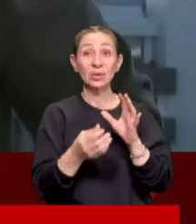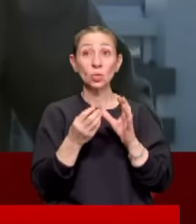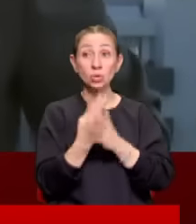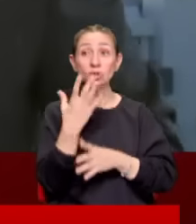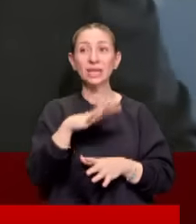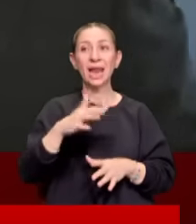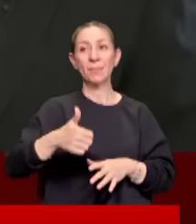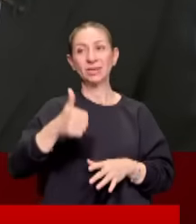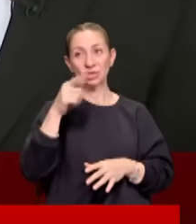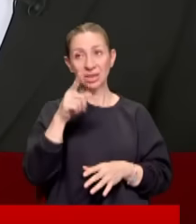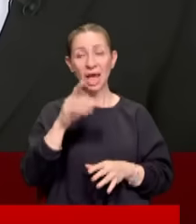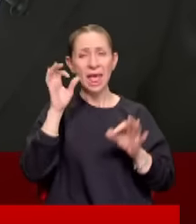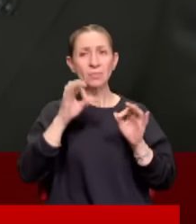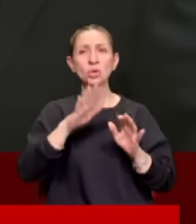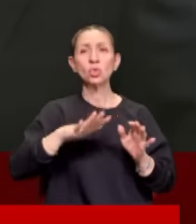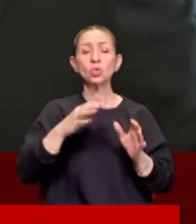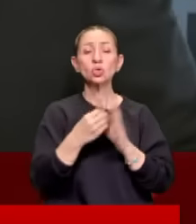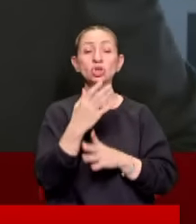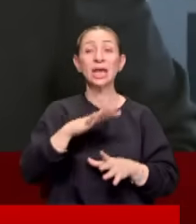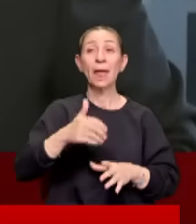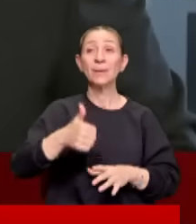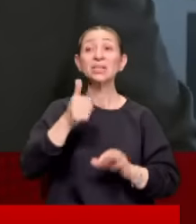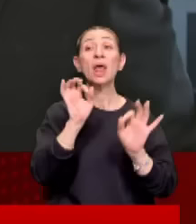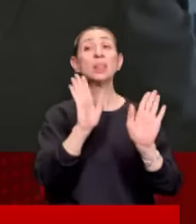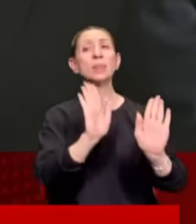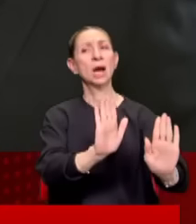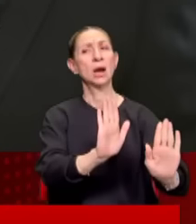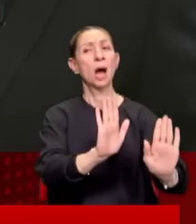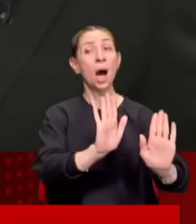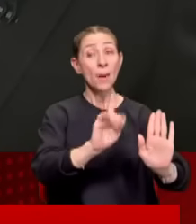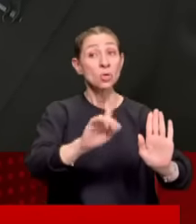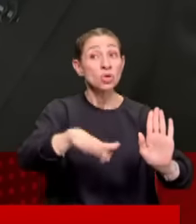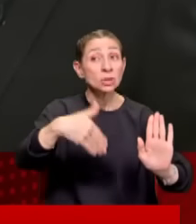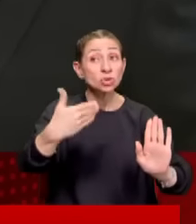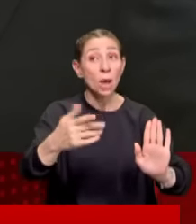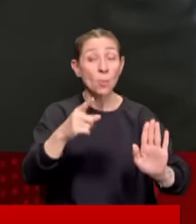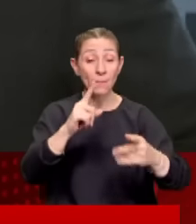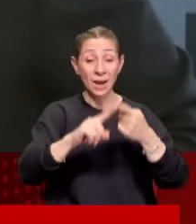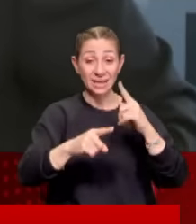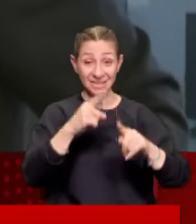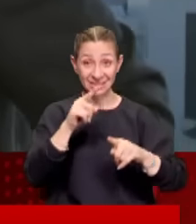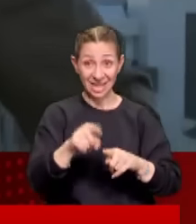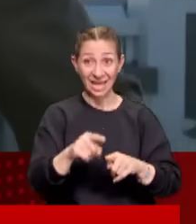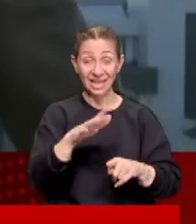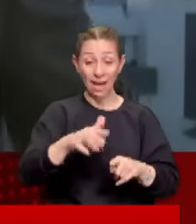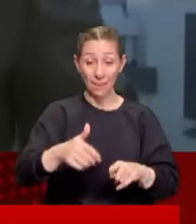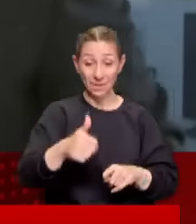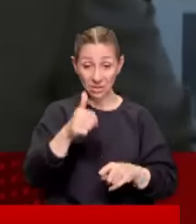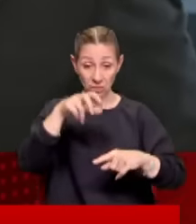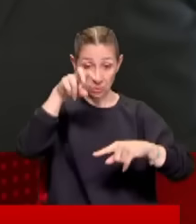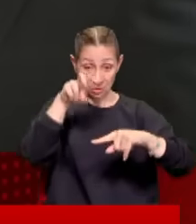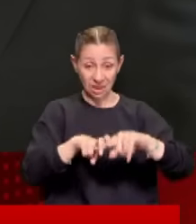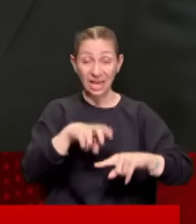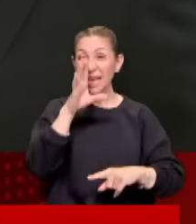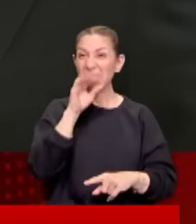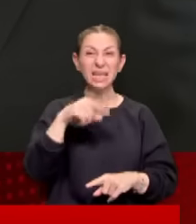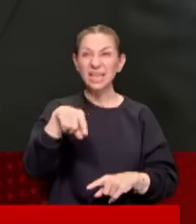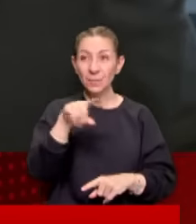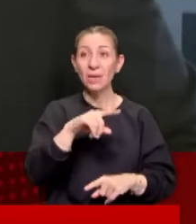başkanıdır. Daima da bu partinin kurucu genel başkanı olacaktır. Ama bundan sonra bu partide genel başkanlık koltuğunda oturan